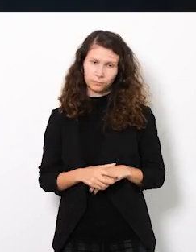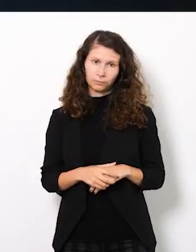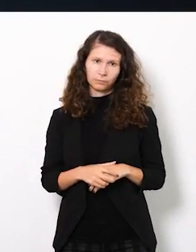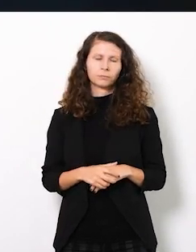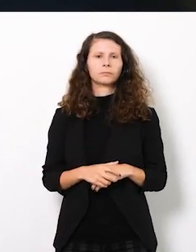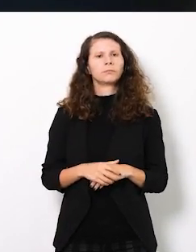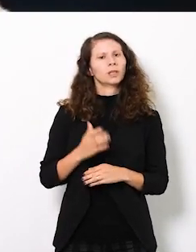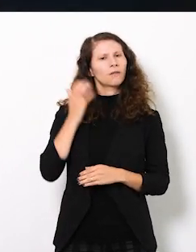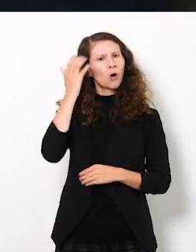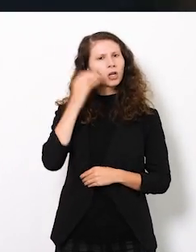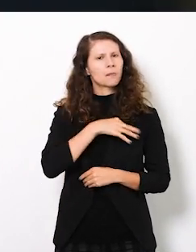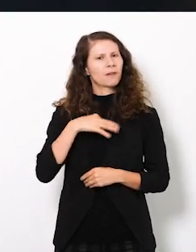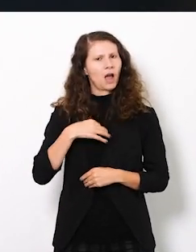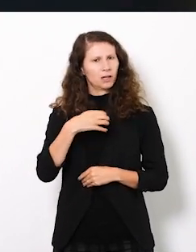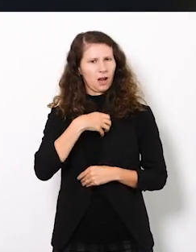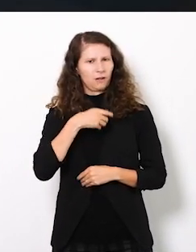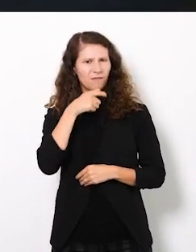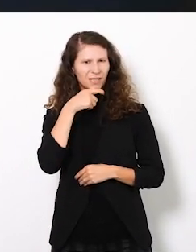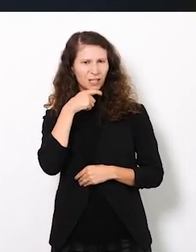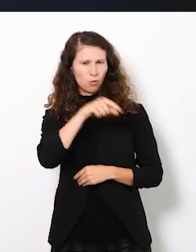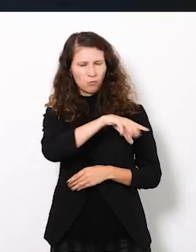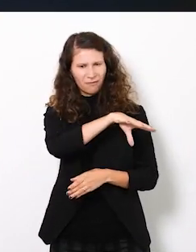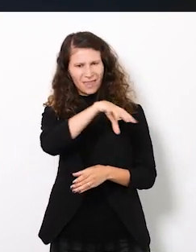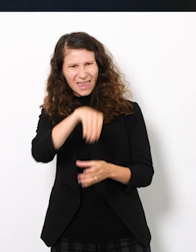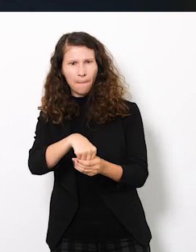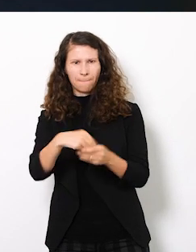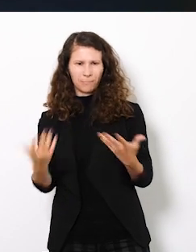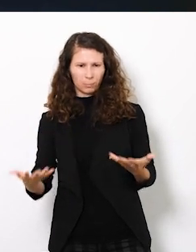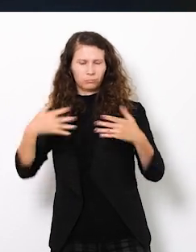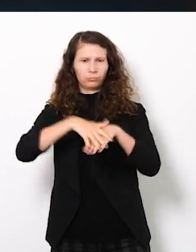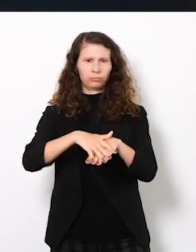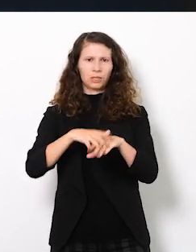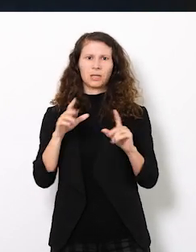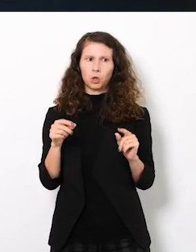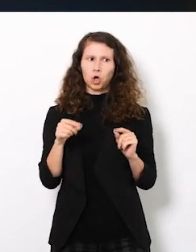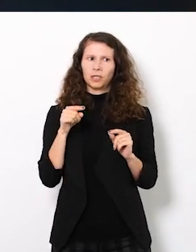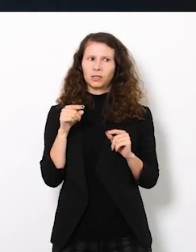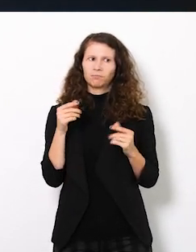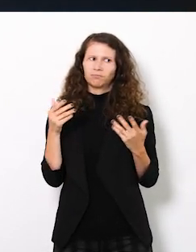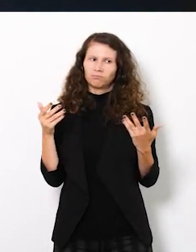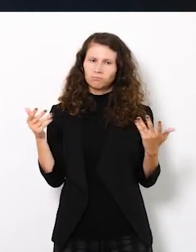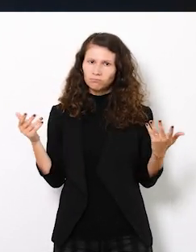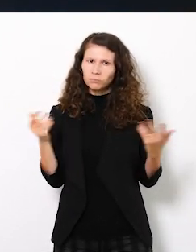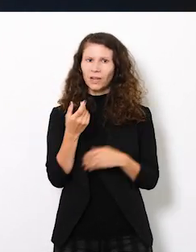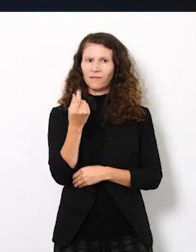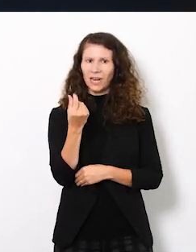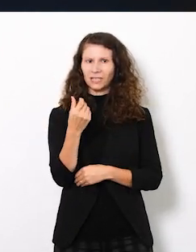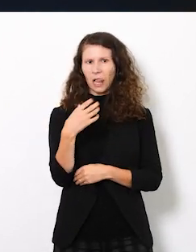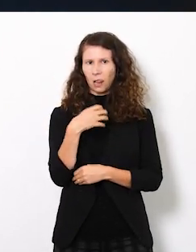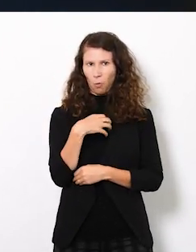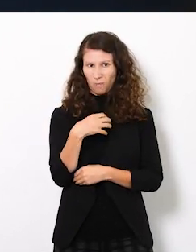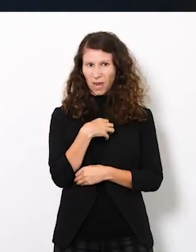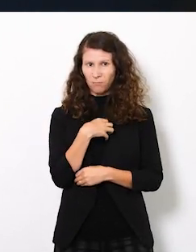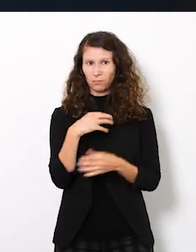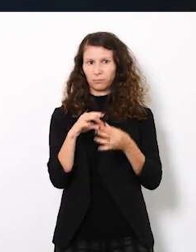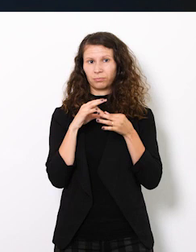man also die private Krankenversicherung integrieren, dann würde sich das Problem, das finanzielle Problem, das mit